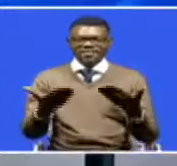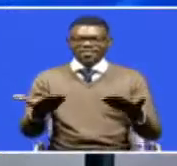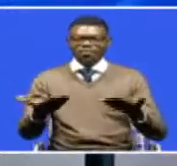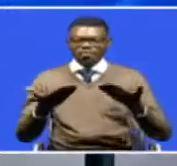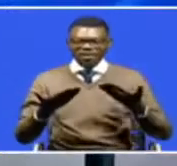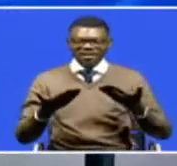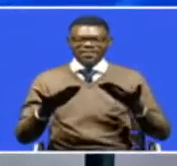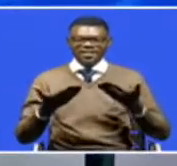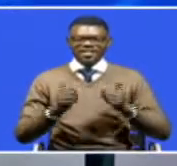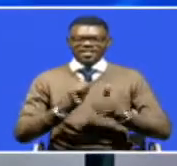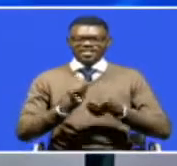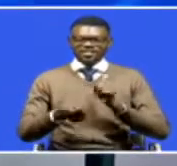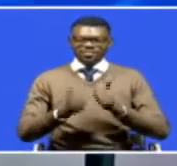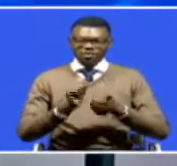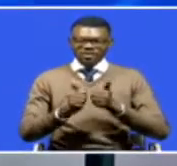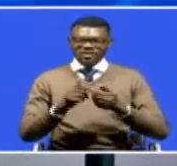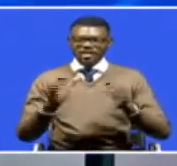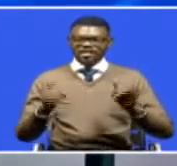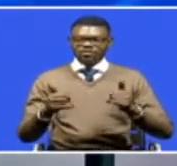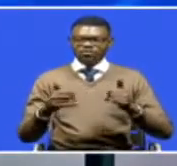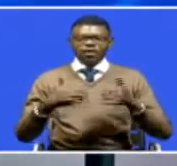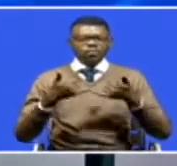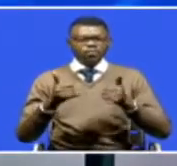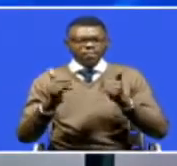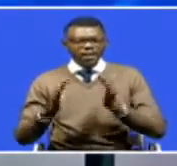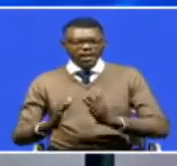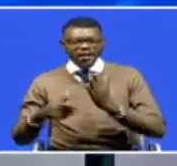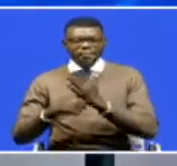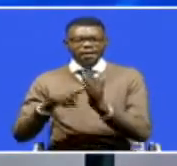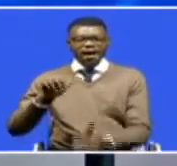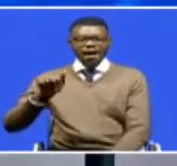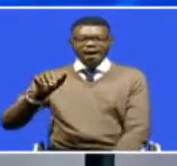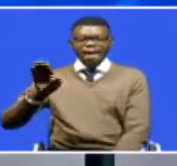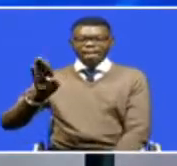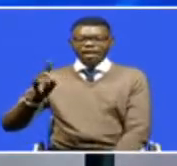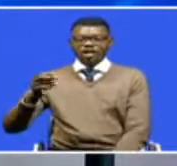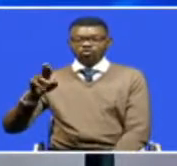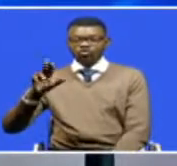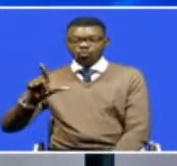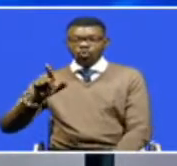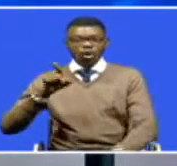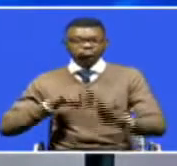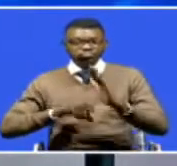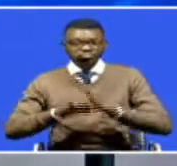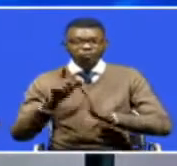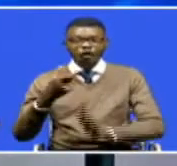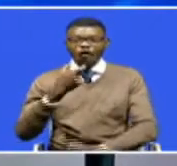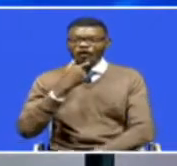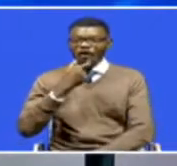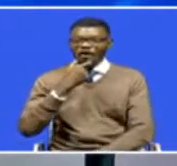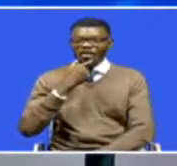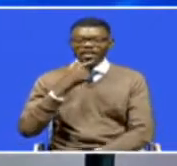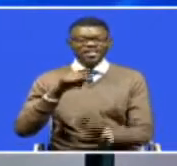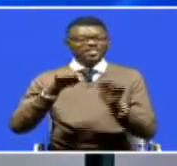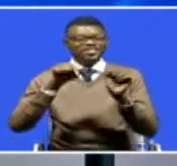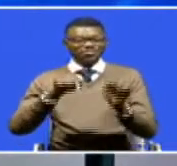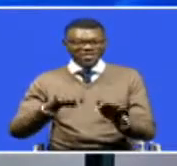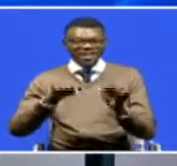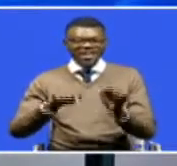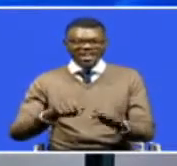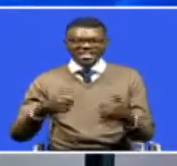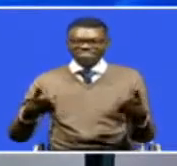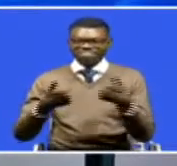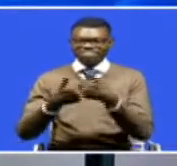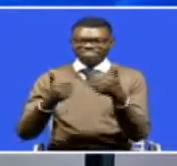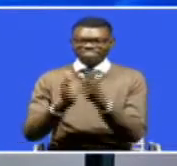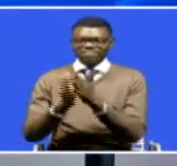Karibu mtazamaji, tuingie viwanjani. Mchezaji Abdul Karim alifungia Gor Mahia bao la pekee katika mechi ya Ligi Kuu Nchini dhidi ya